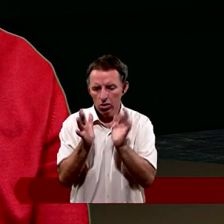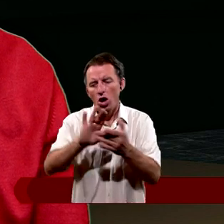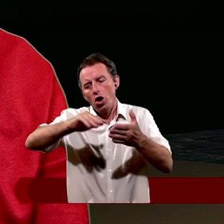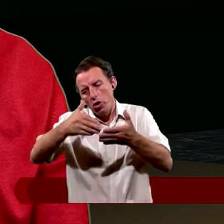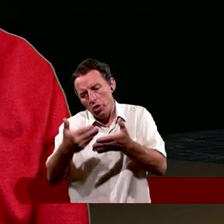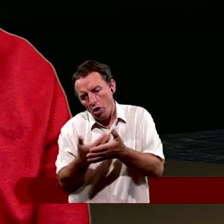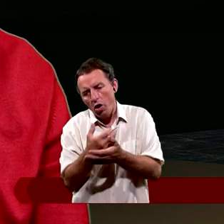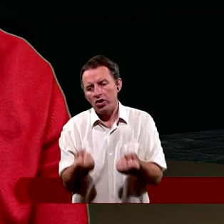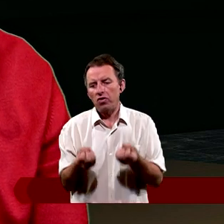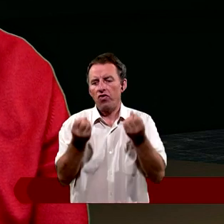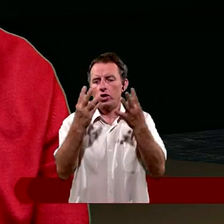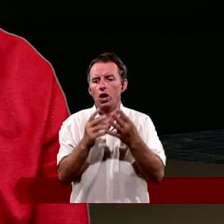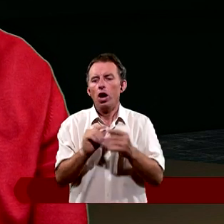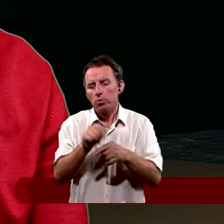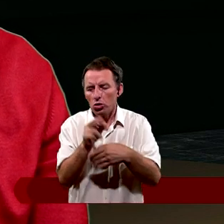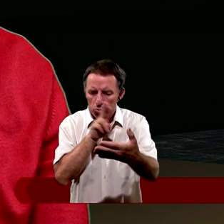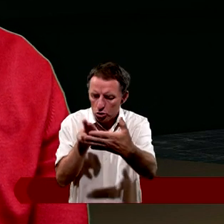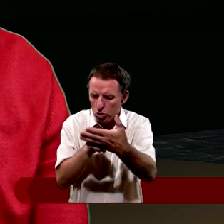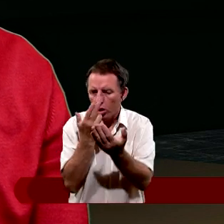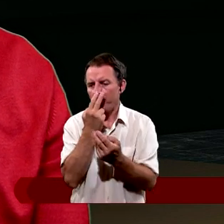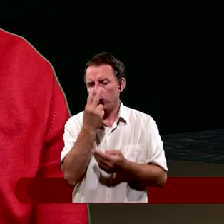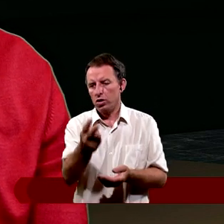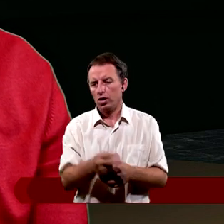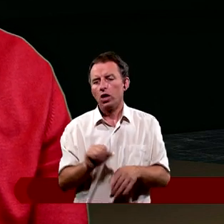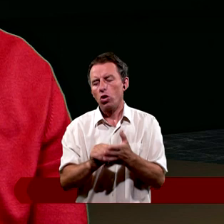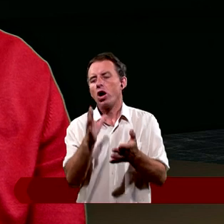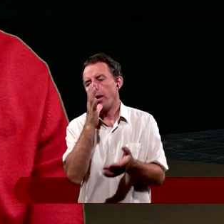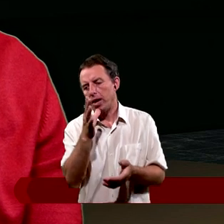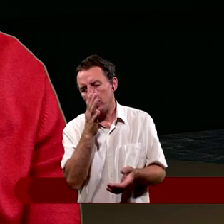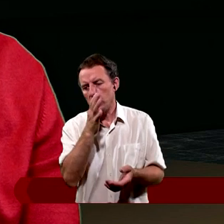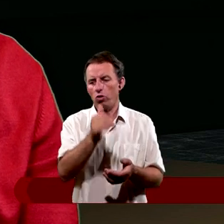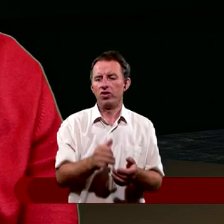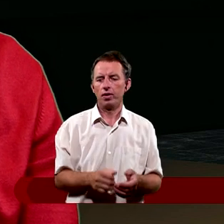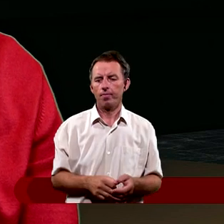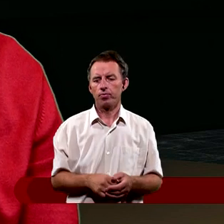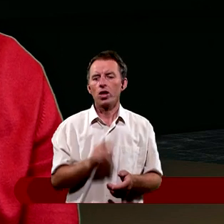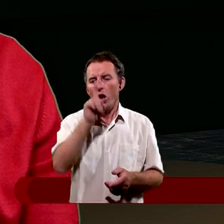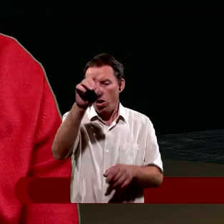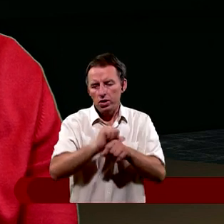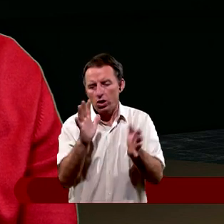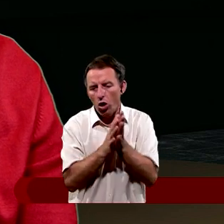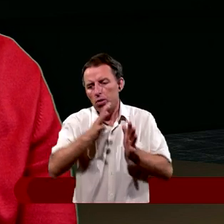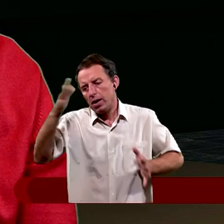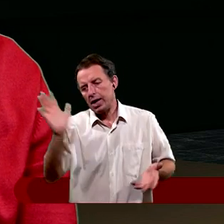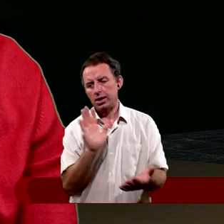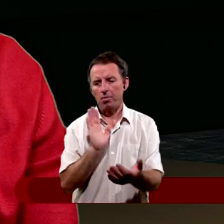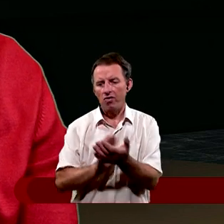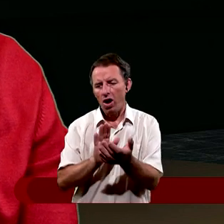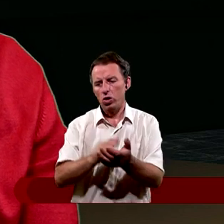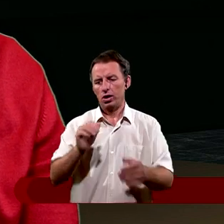jest stworzeniem. I tutaj przytaczaliśmy i chociażby z listu do Hebrajczyków, on jest odblaskiem